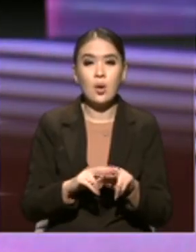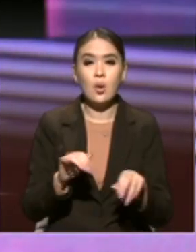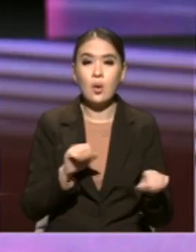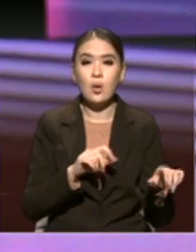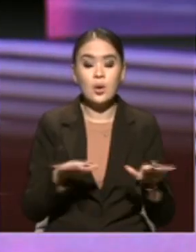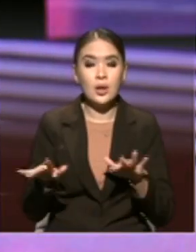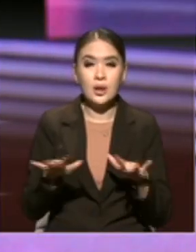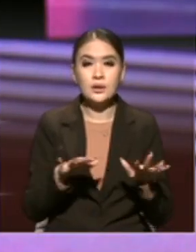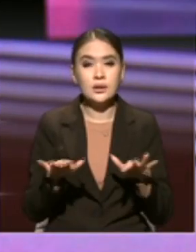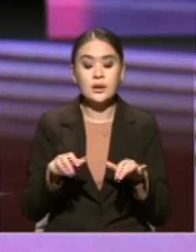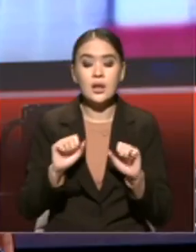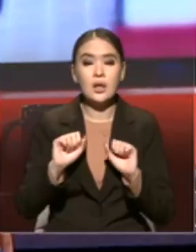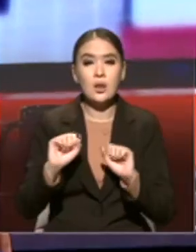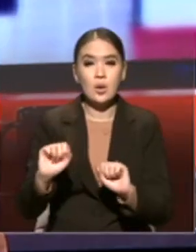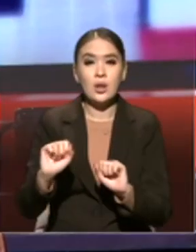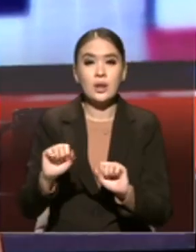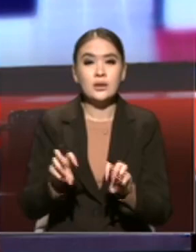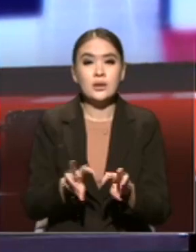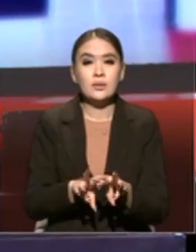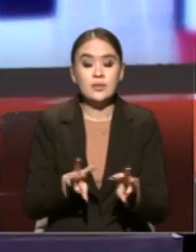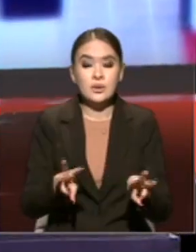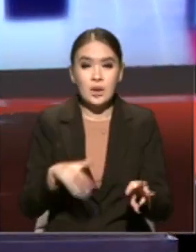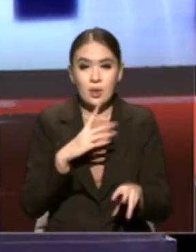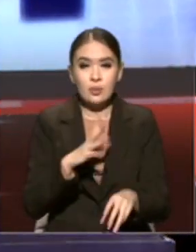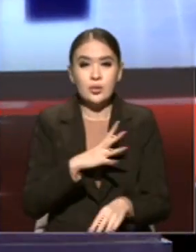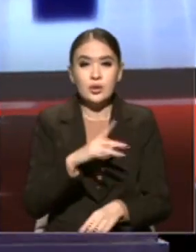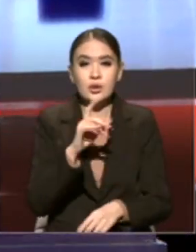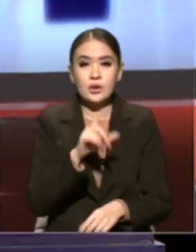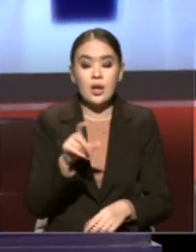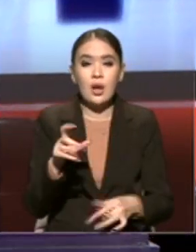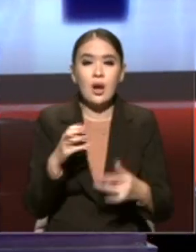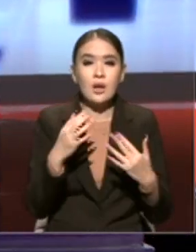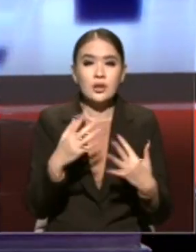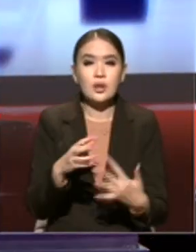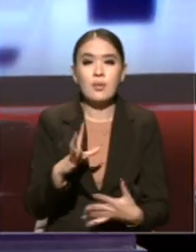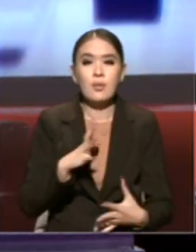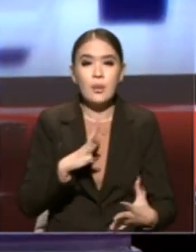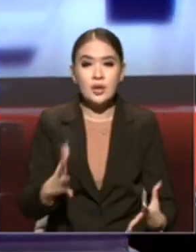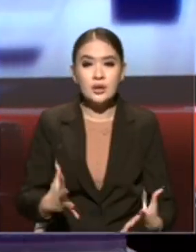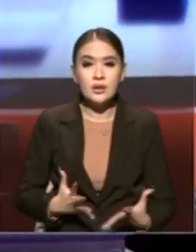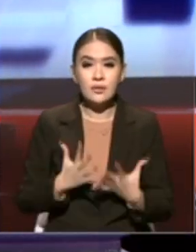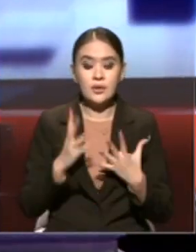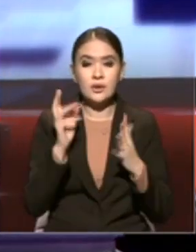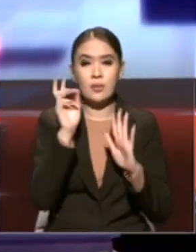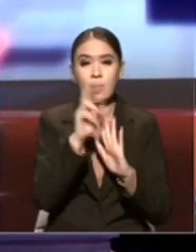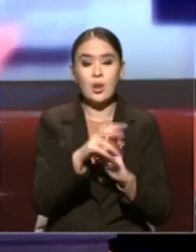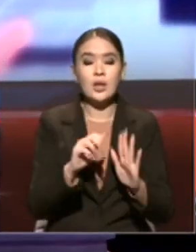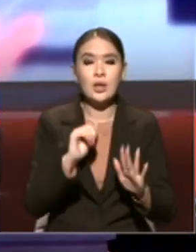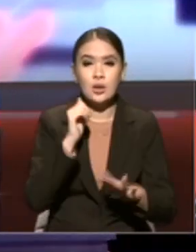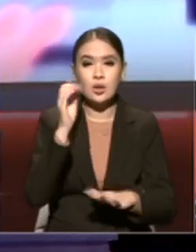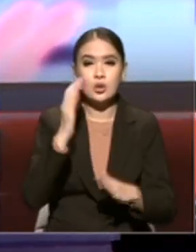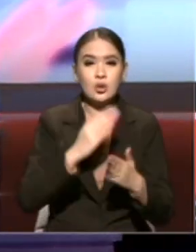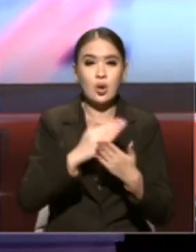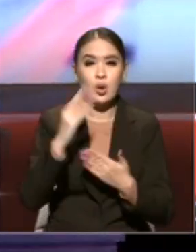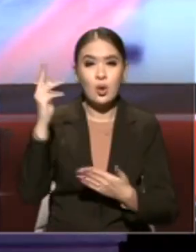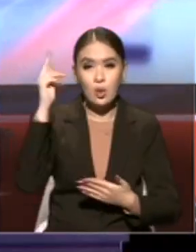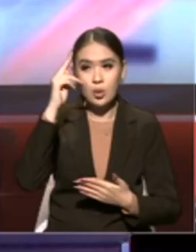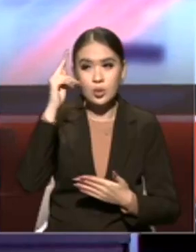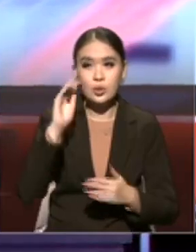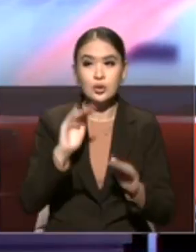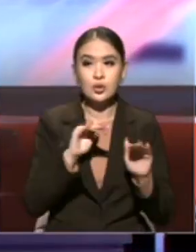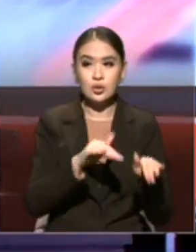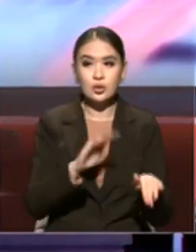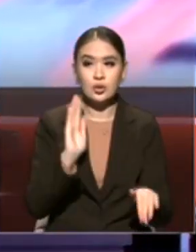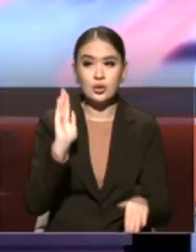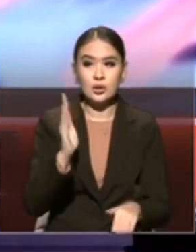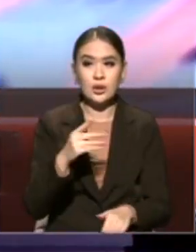шығар. Биыл әскерге шақырылған жігіттердің ішінде қаншамасы осы мотивациямен барып жатыр. ертең жоғарғы оқуына түсем деп. Вот мынау